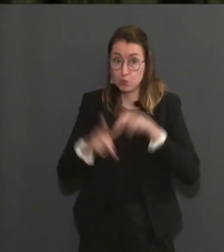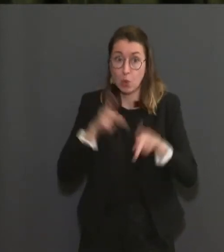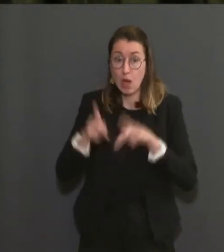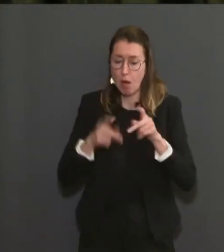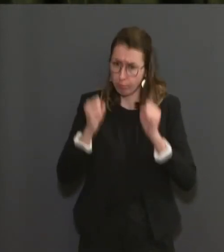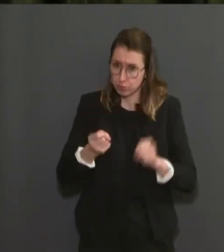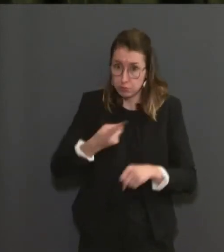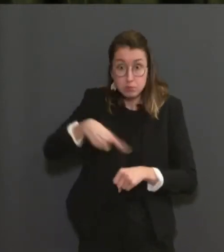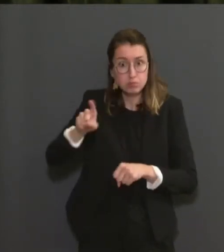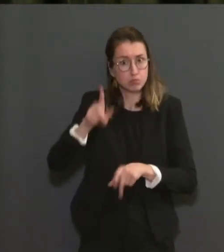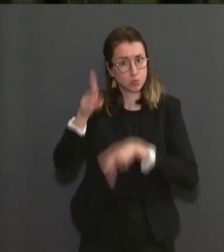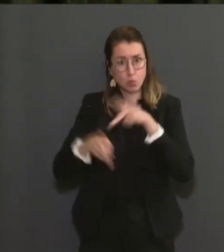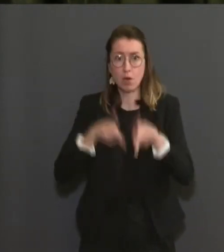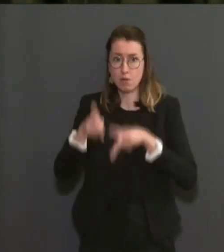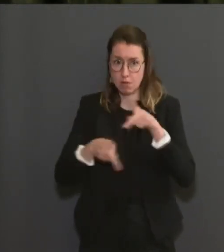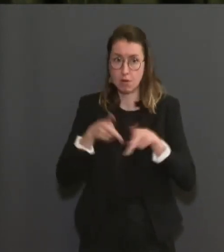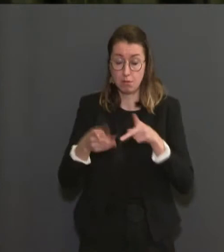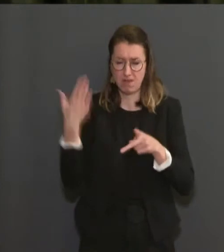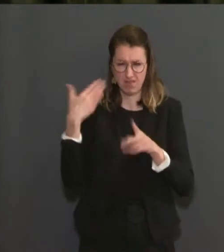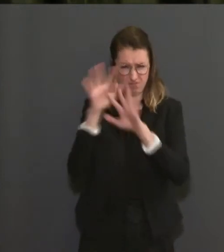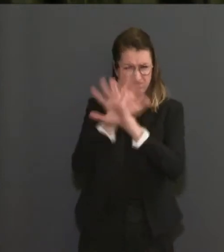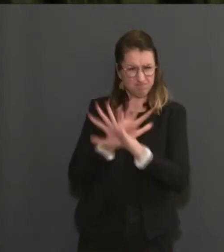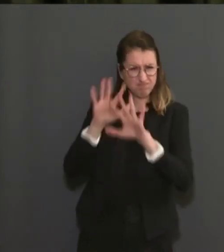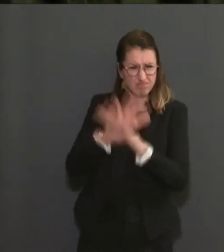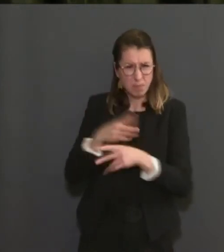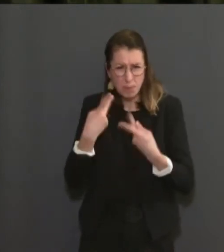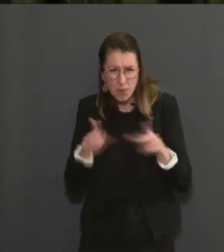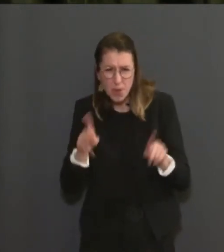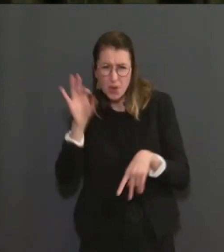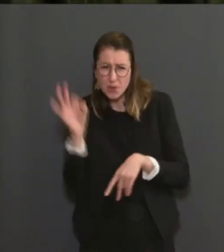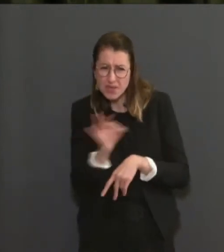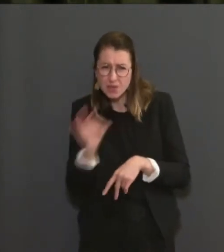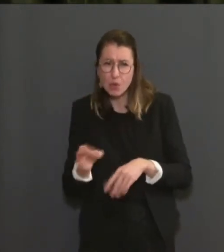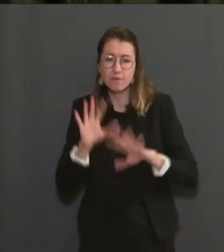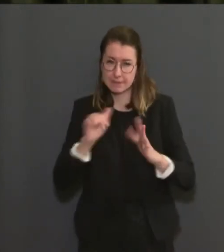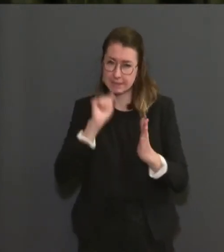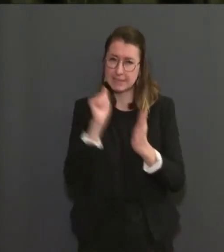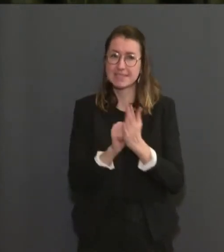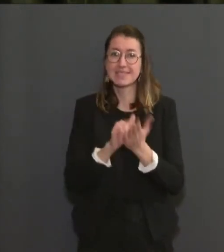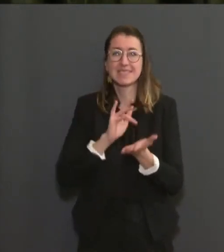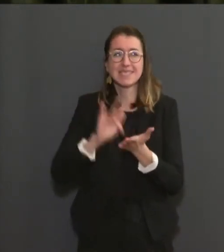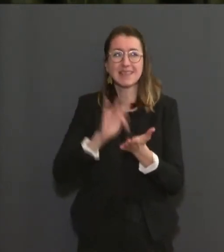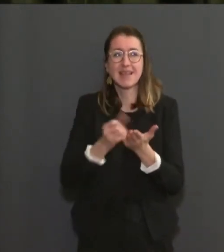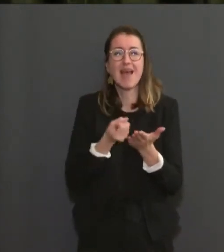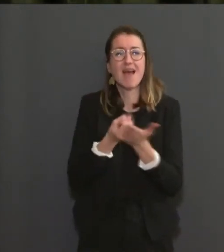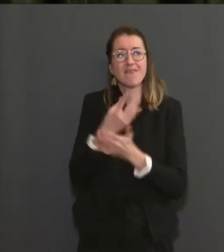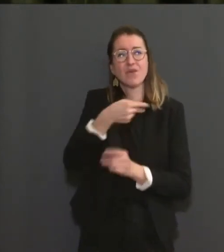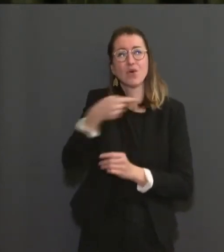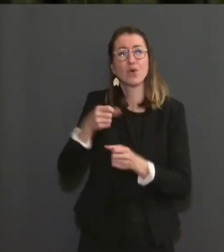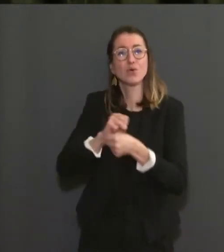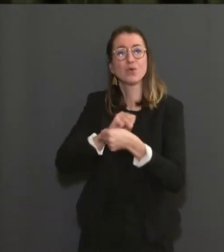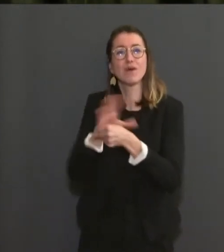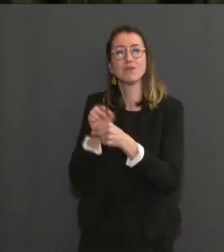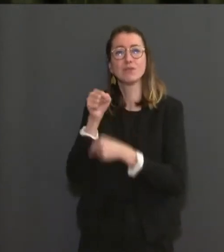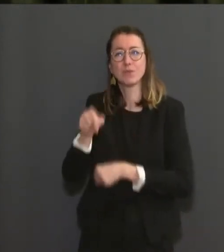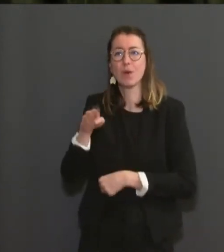web info-coronavirus.be. Ces soins spécifiques peuvent être effectués, même si